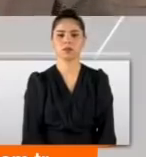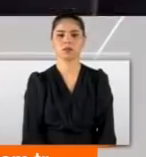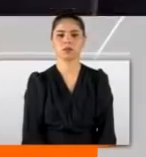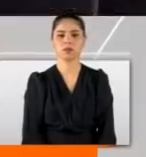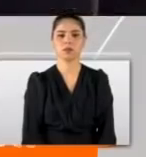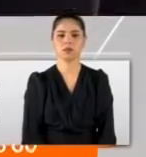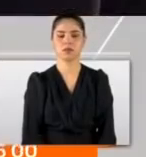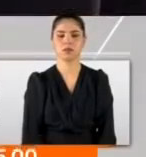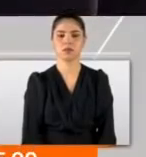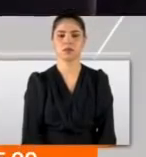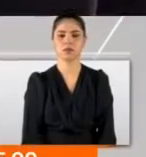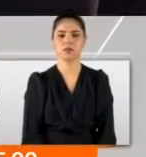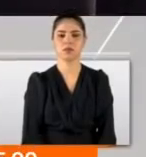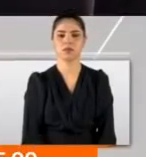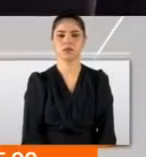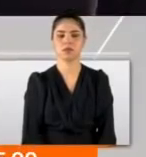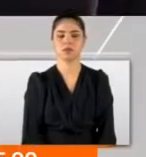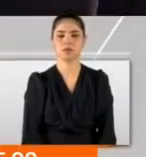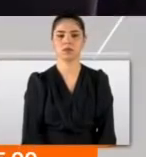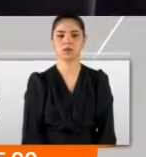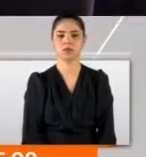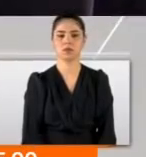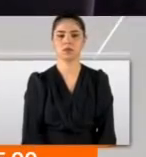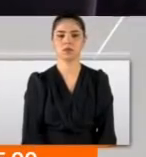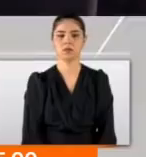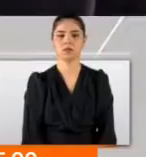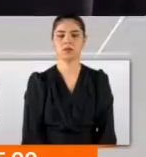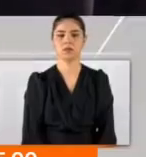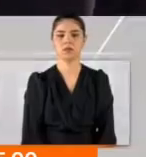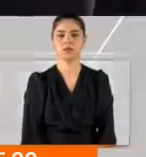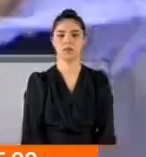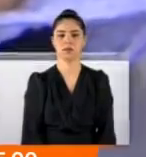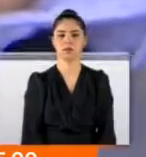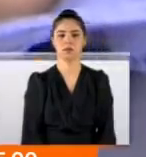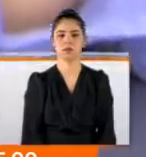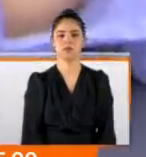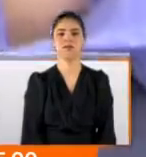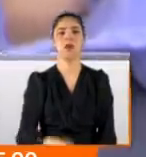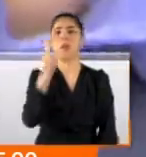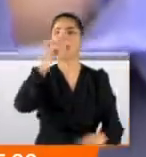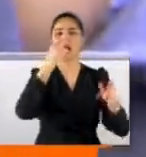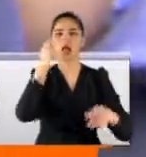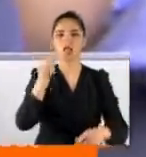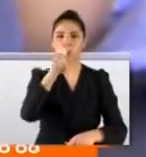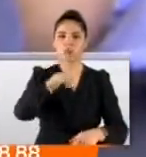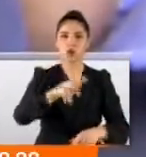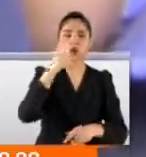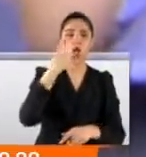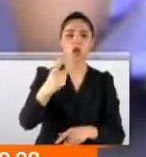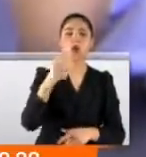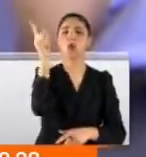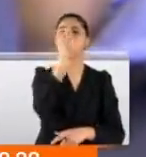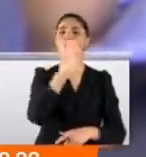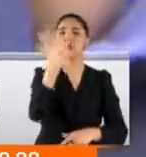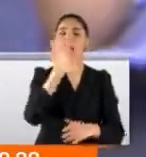veriyorlar, yiyorlar. Tavuğun affedersiniz pisliğini dahi üzerine bulaştırıp da gezen köy yumurtası diye satanlar var. Fırsatçılar bu yöntemle %50'ye